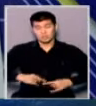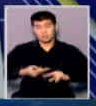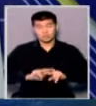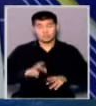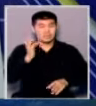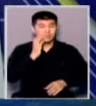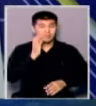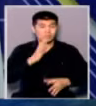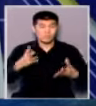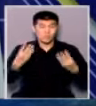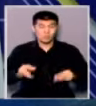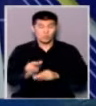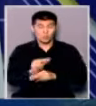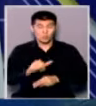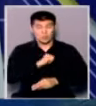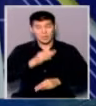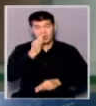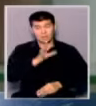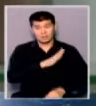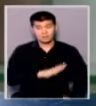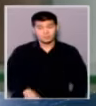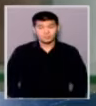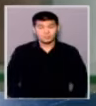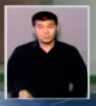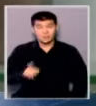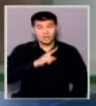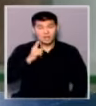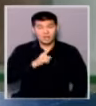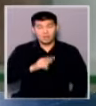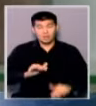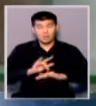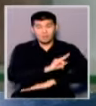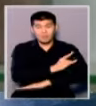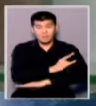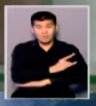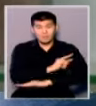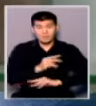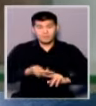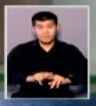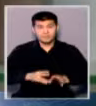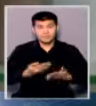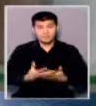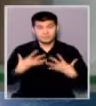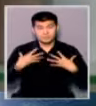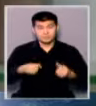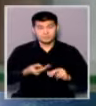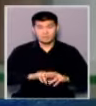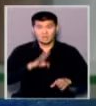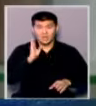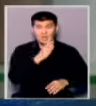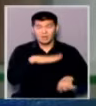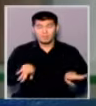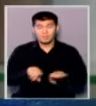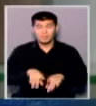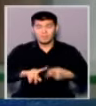жүктілік кезеңіндегі күтім туралы да өз кеңестерін айтты. Жанат айтып өткендей, баланың жағдайы ол анасының